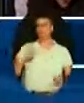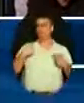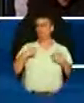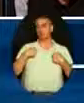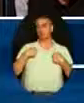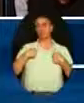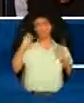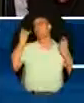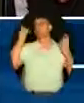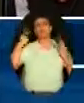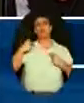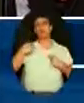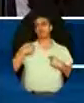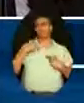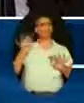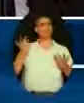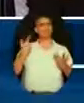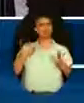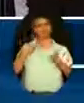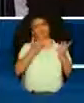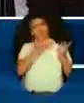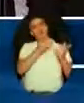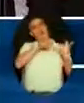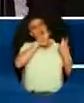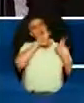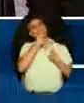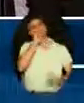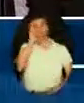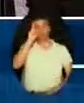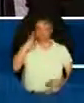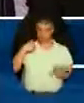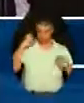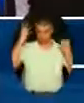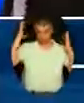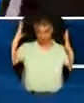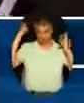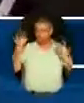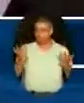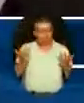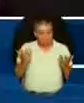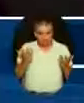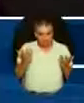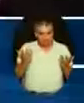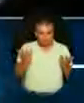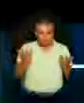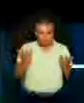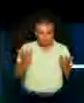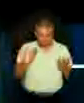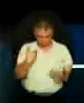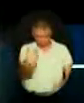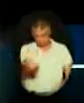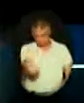אנחנו תפארתנו על כך שהיינו מה משנוררים יותר, על זה תפארתנו. מה אנחנו?